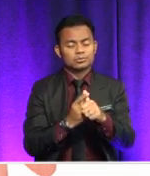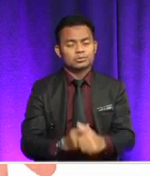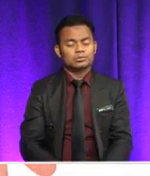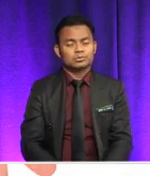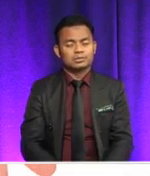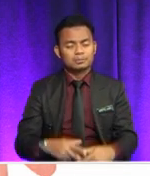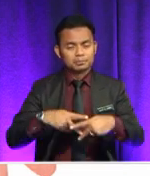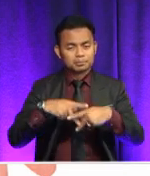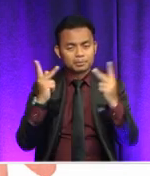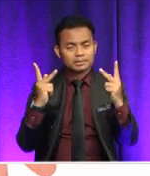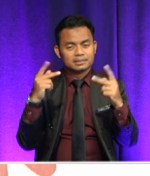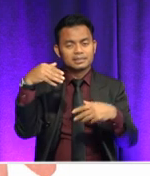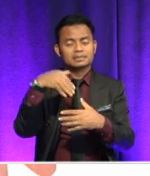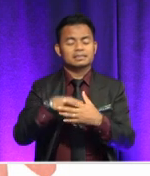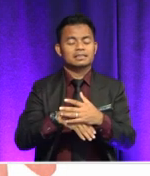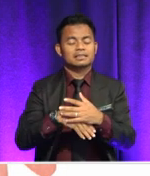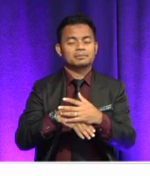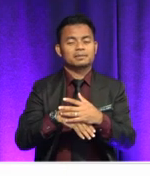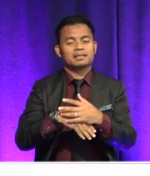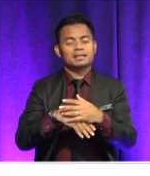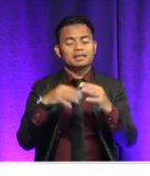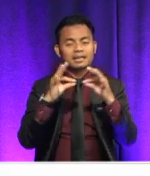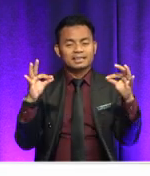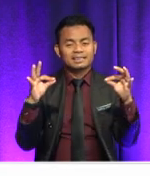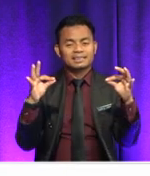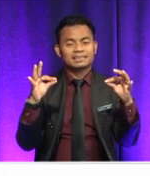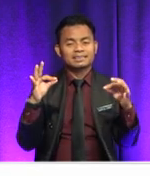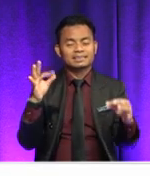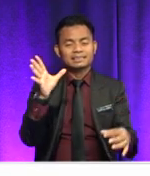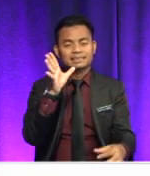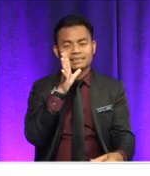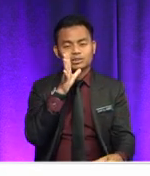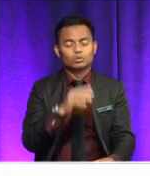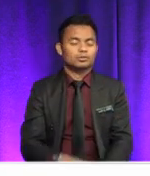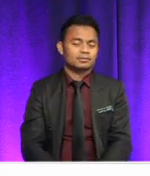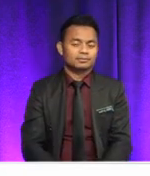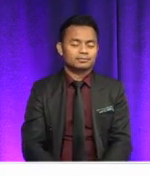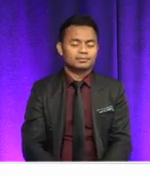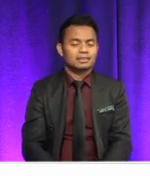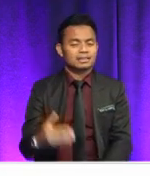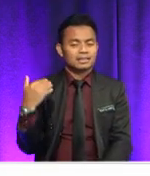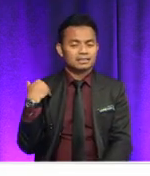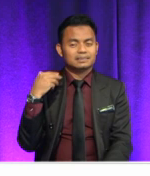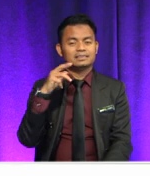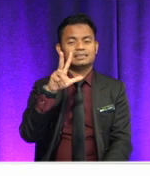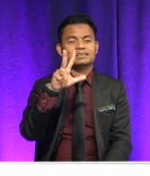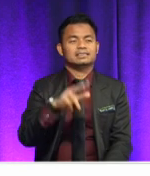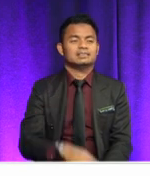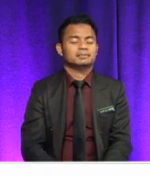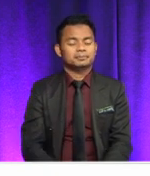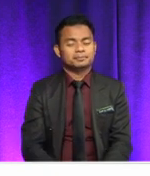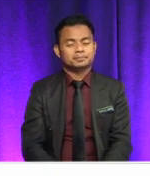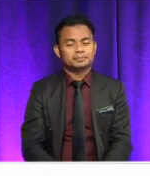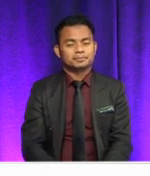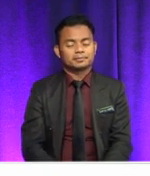dipancangkan dalam ayat induk itu dan seterusnya ayat rancangan ini ada tiga ada tiga ada banyak nih ada